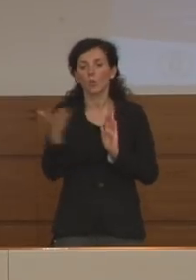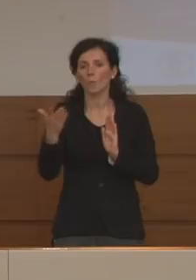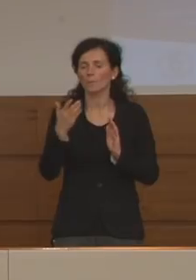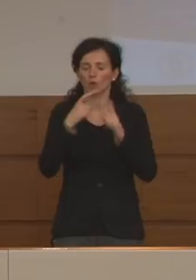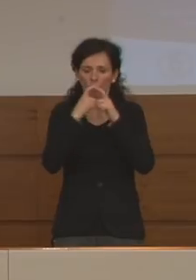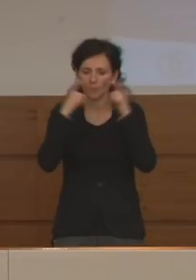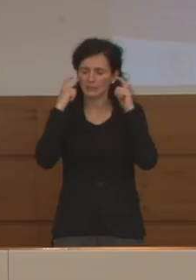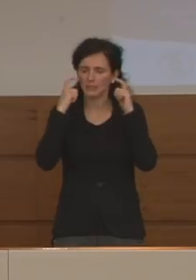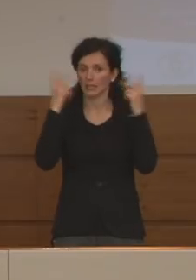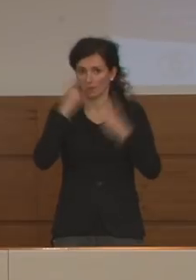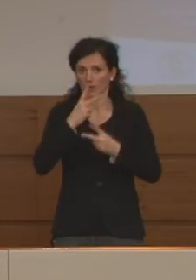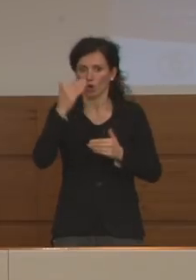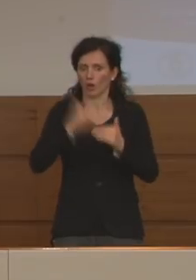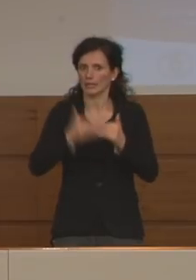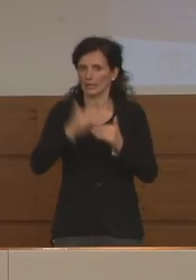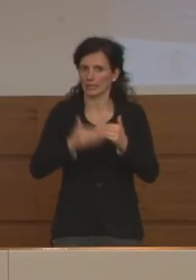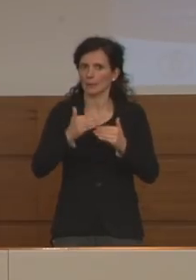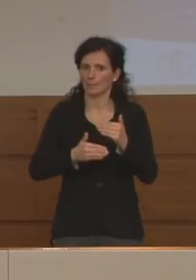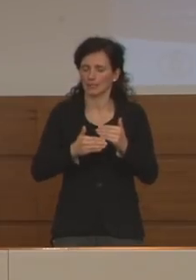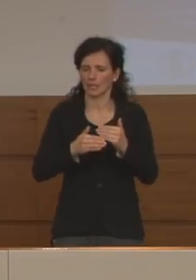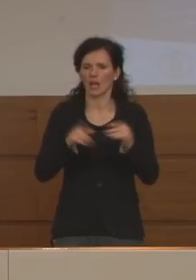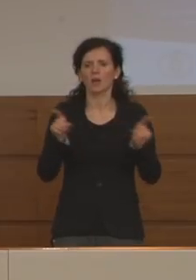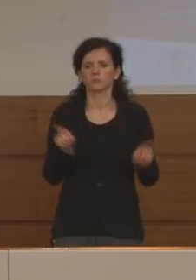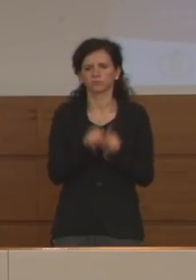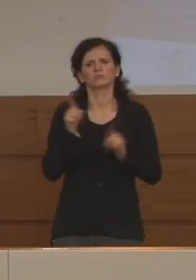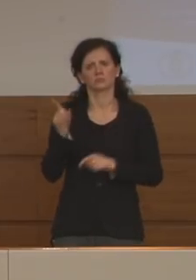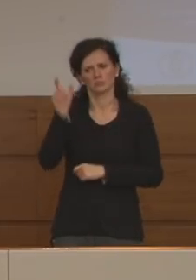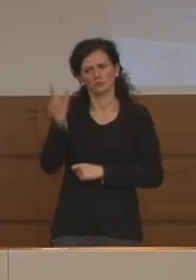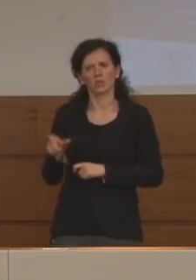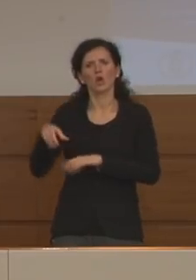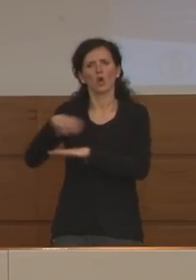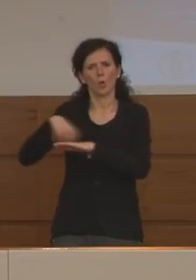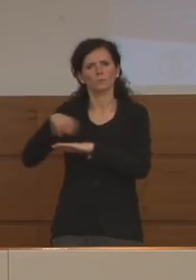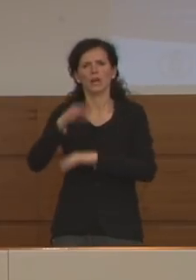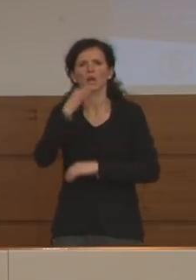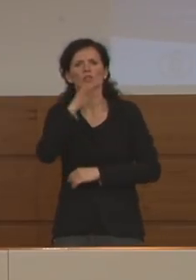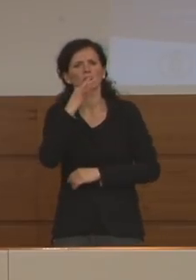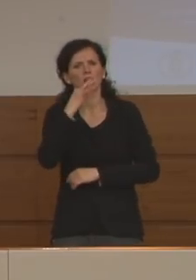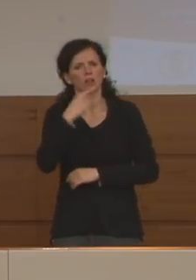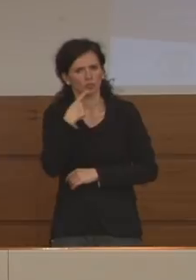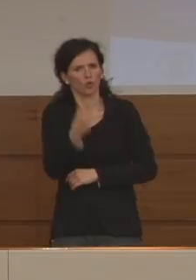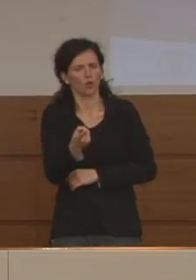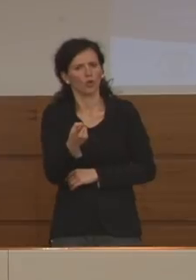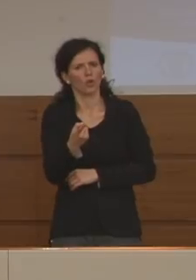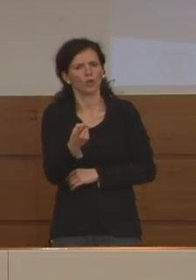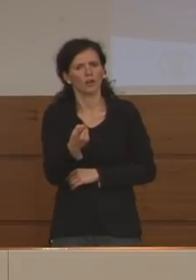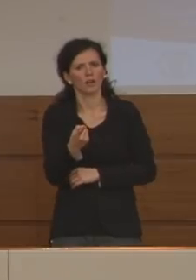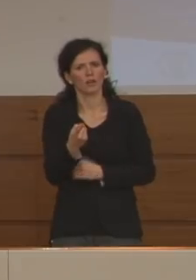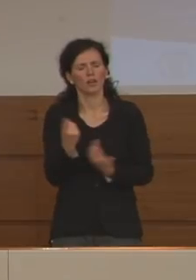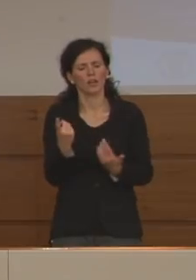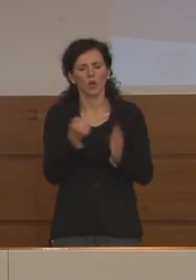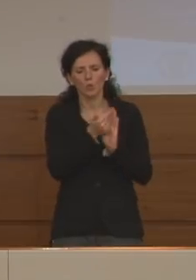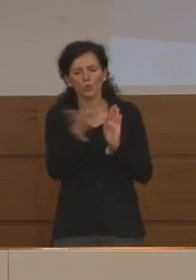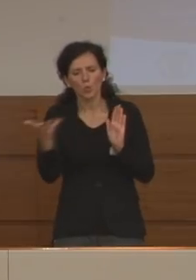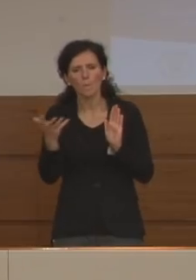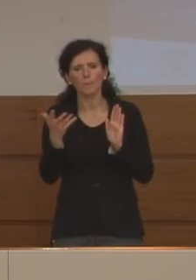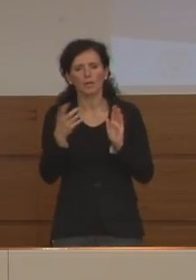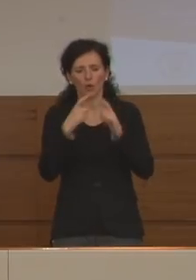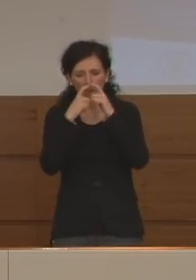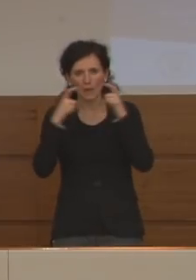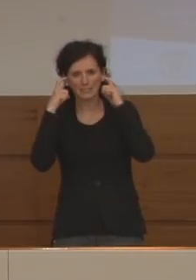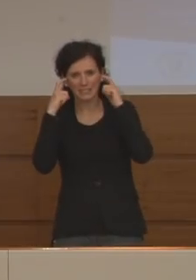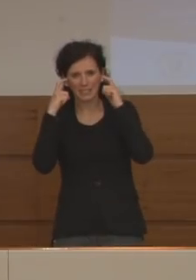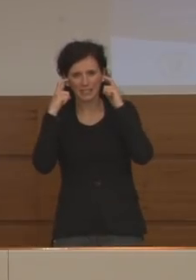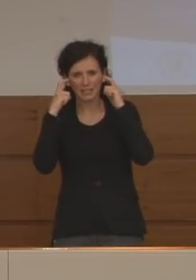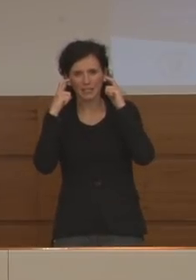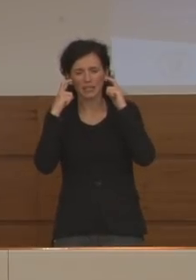mascherine lo stesso commissario nella sua dichiarazione ha evidenziato il numero delle mascherine si è